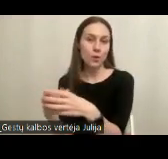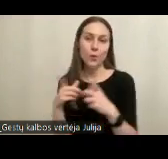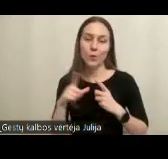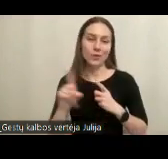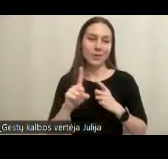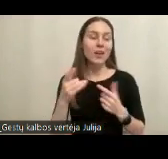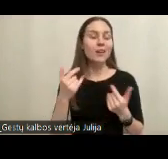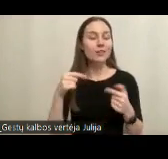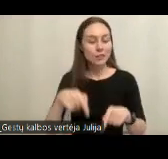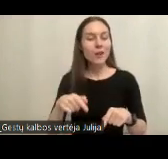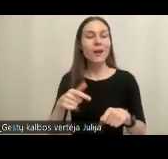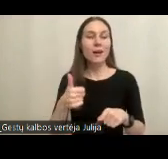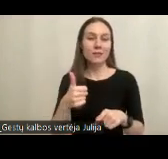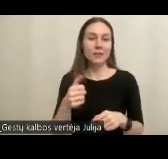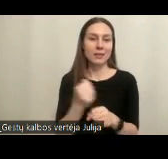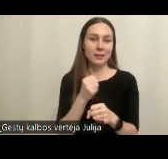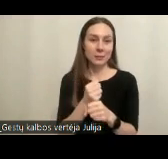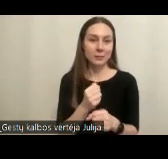dirbtumėme. Taigi,